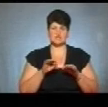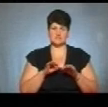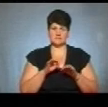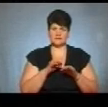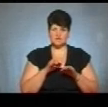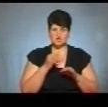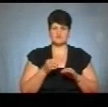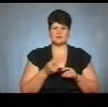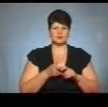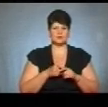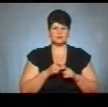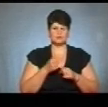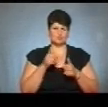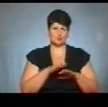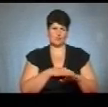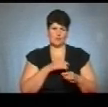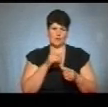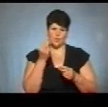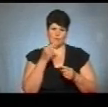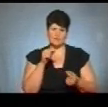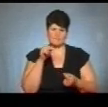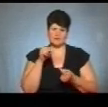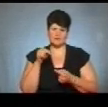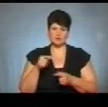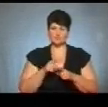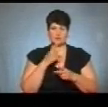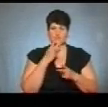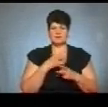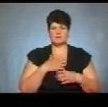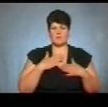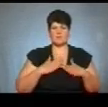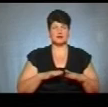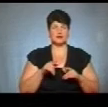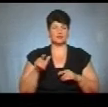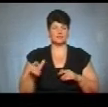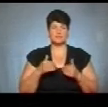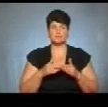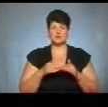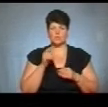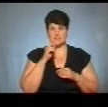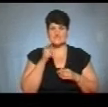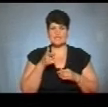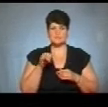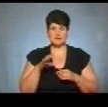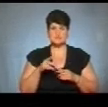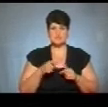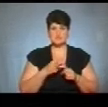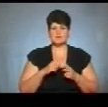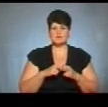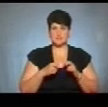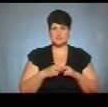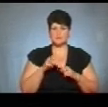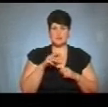кольори підбиралися, щоб все гарно дивилися. Чому не показати моє плаття людям? Випускник української гімназії імені Івана Франка